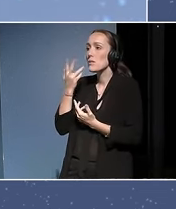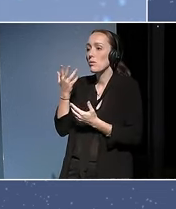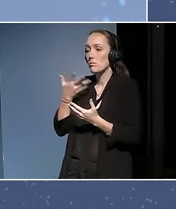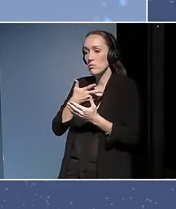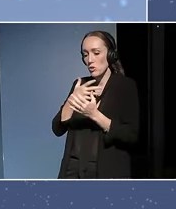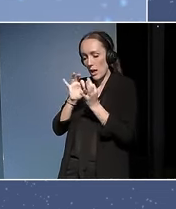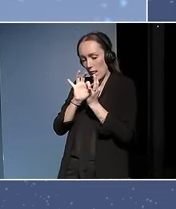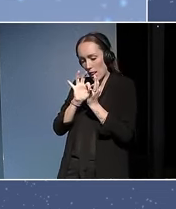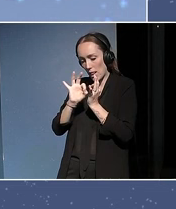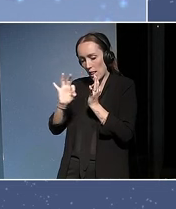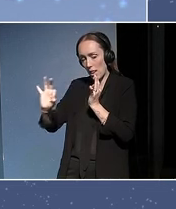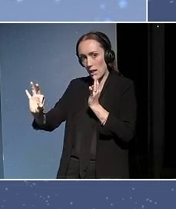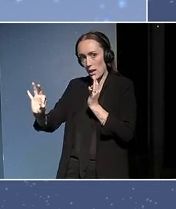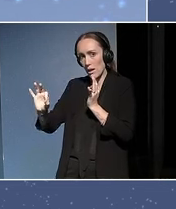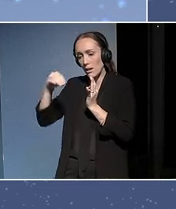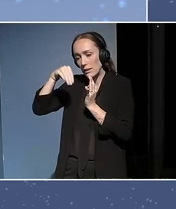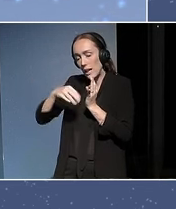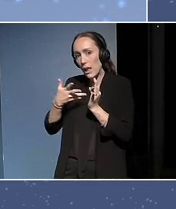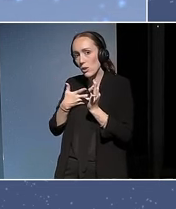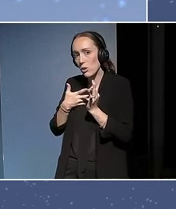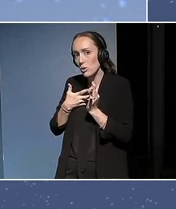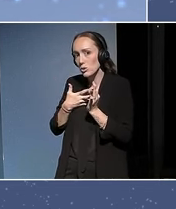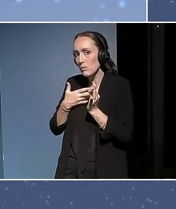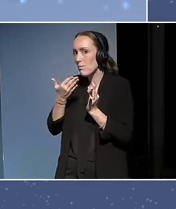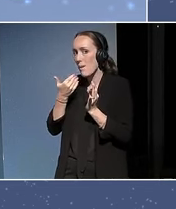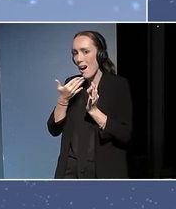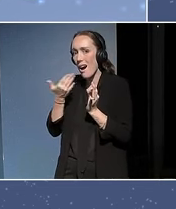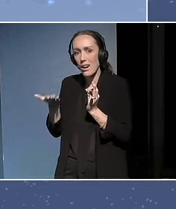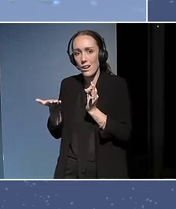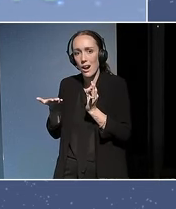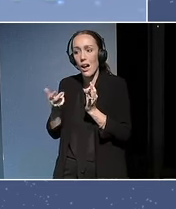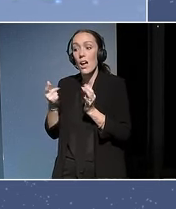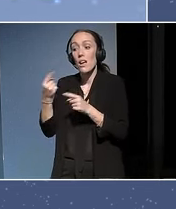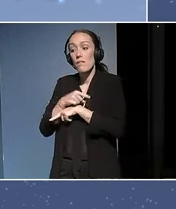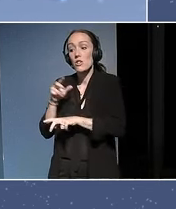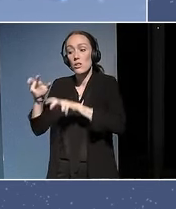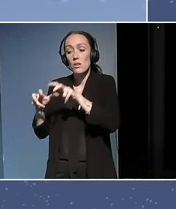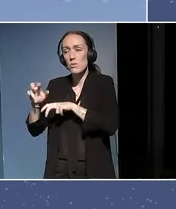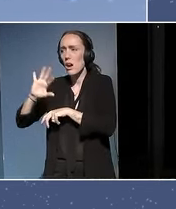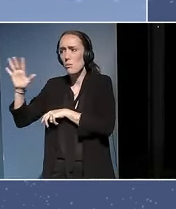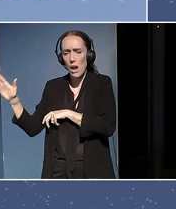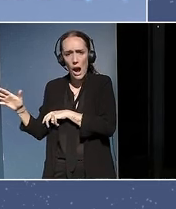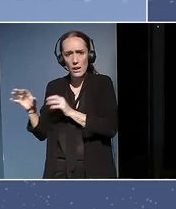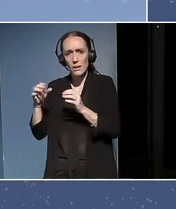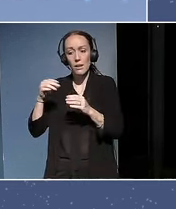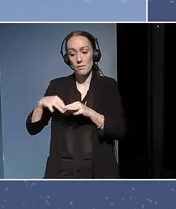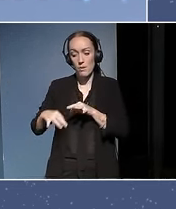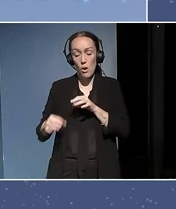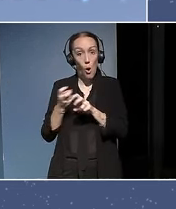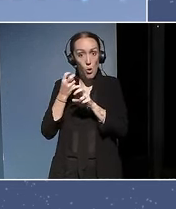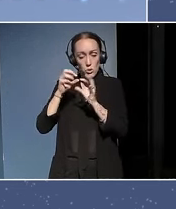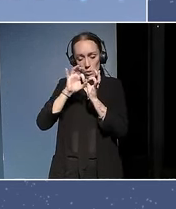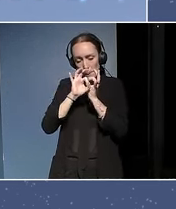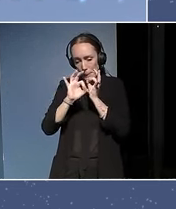interno a differenza di quello che troviamo in tantissimi altri dinosauri ter E questa cosa collega questo